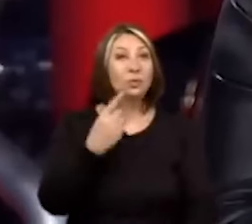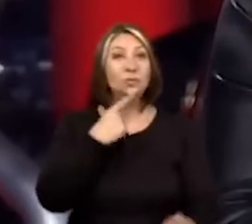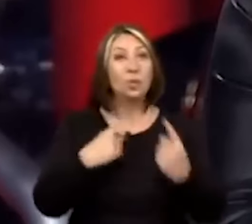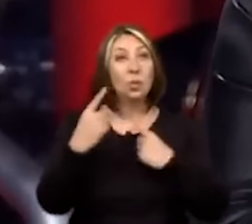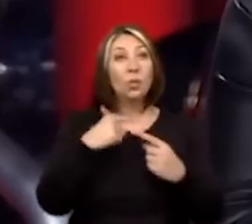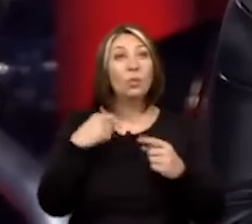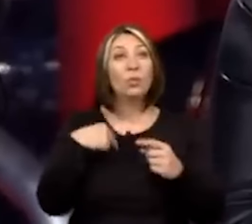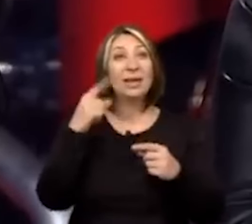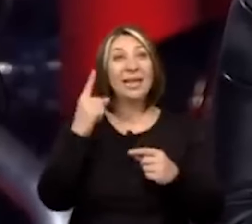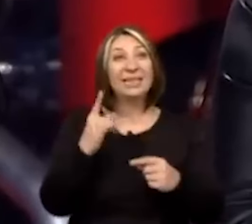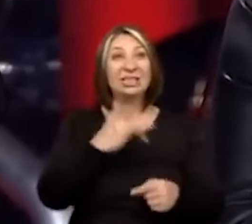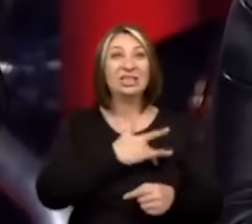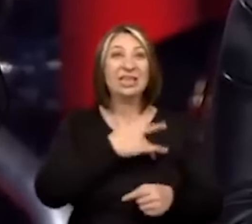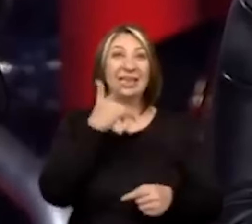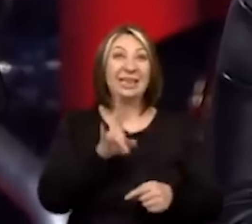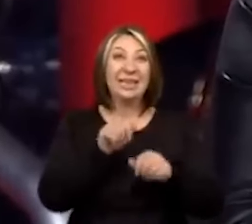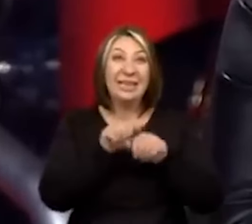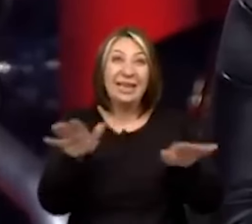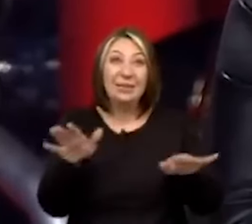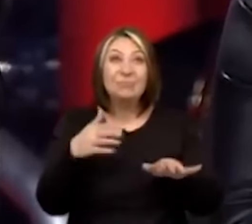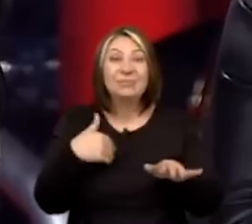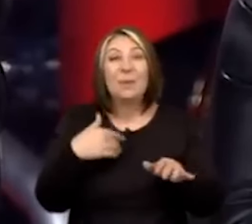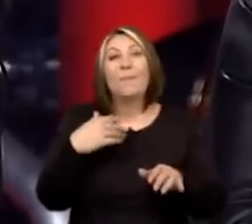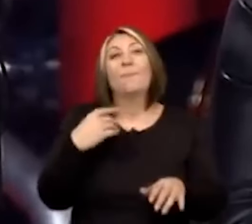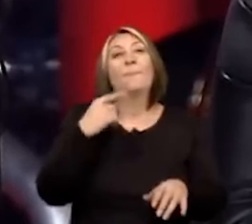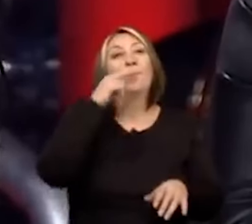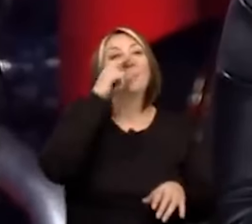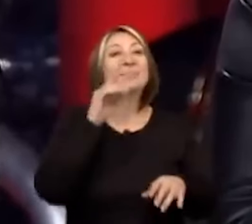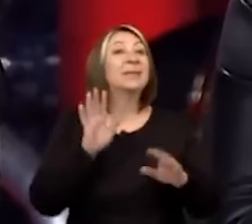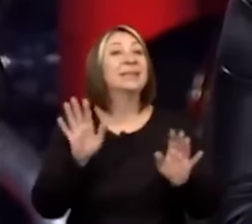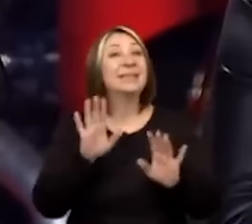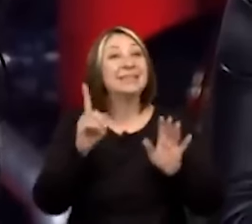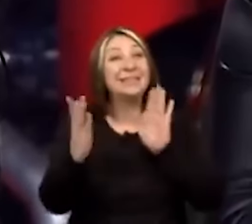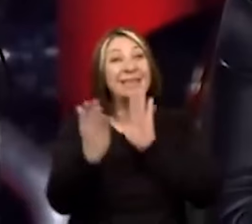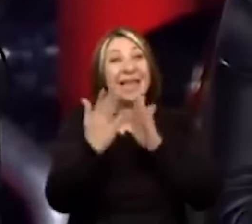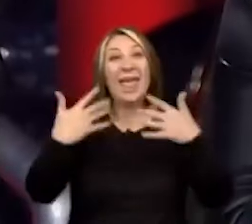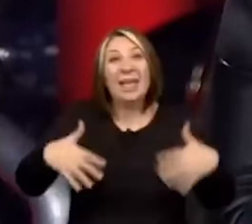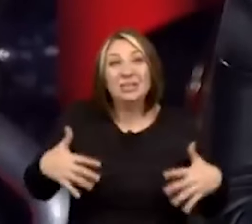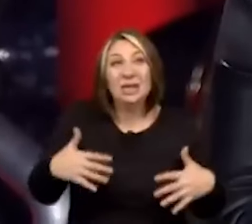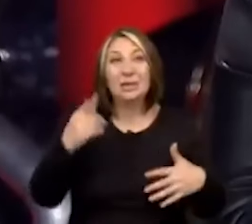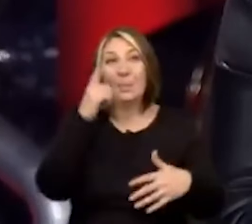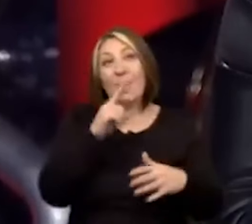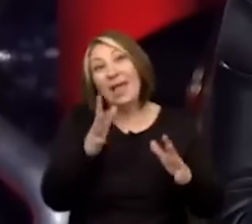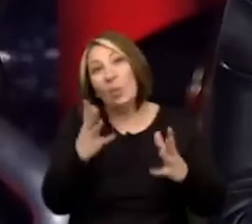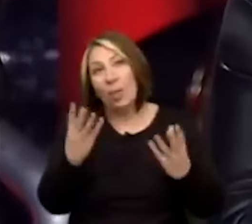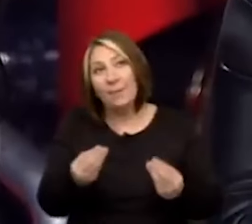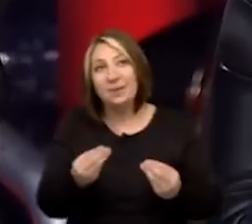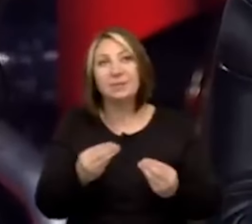olduğumu söylüyorlar. Bu benim ilk canlı yayınım arkadaşlar. Kasıntı oluşum sizin karşınızda oluşumdan, heyecanımdan dolayıdır